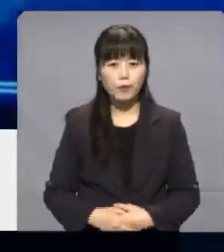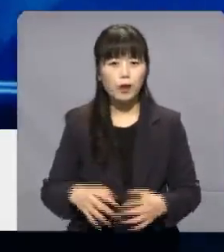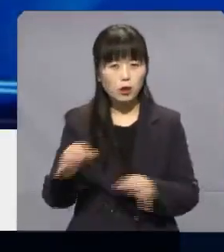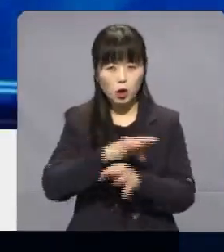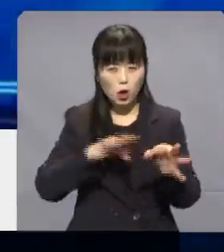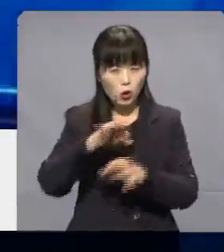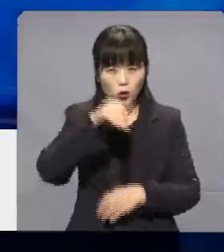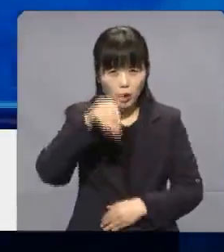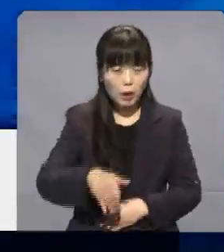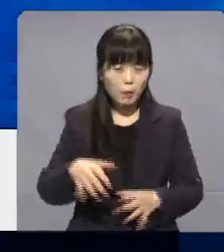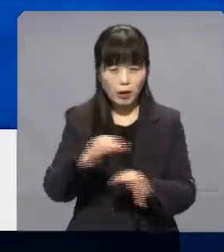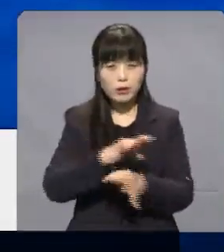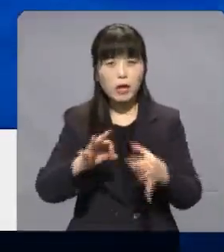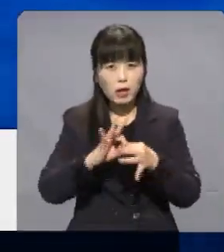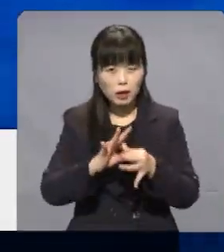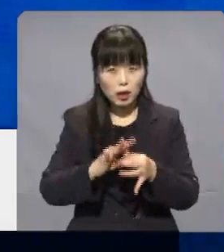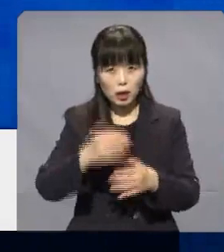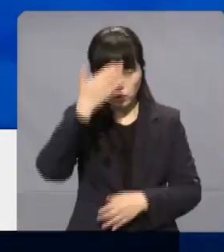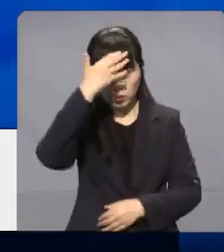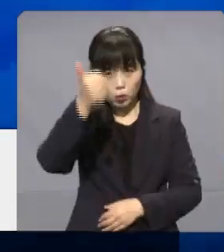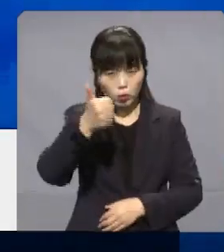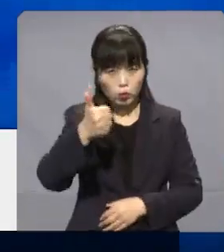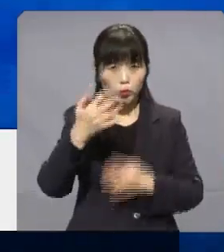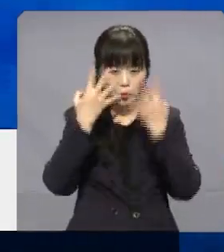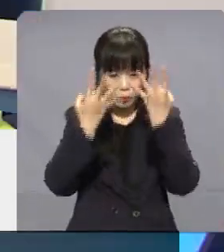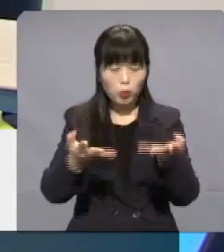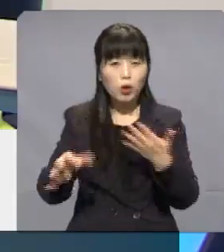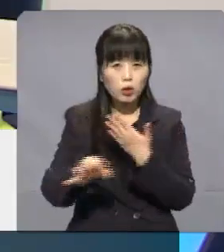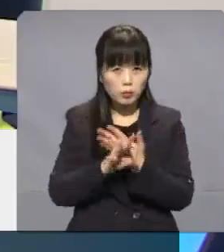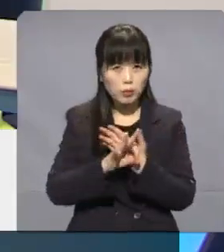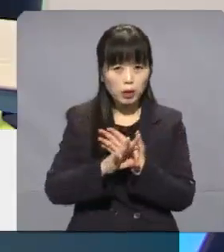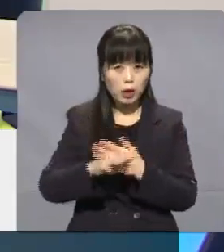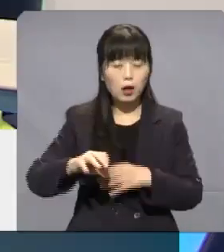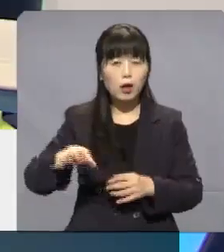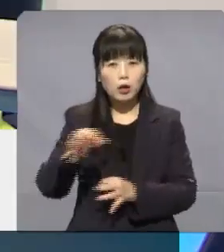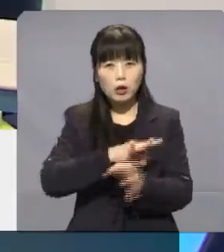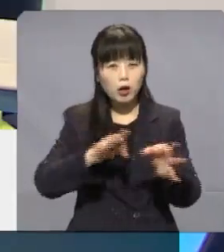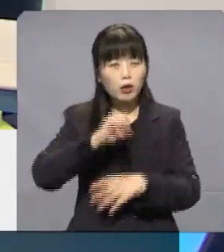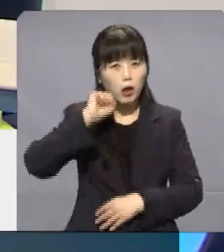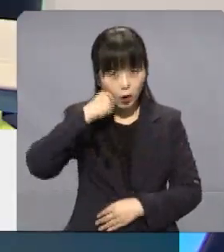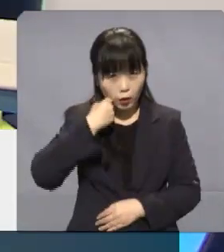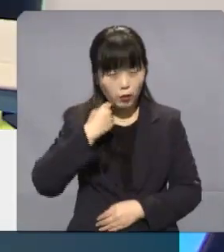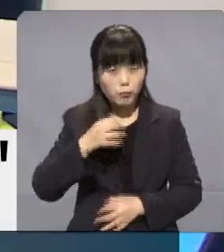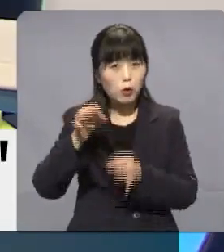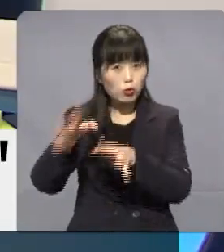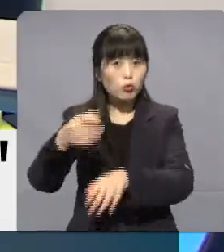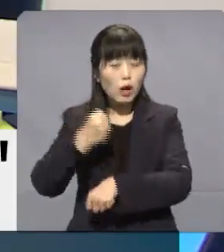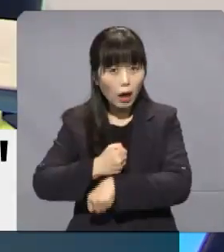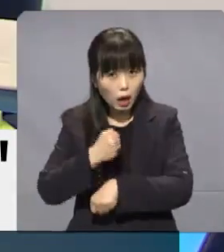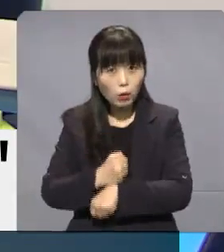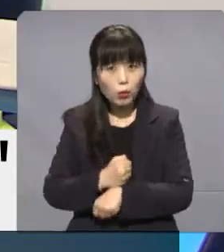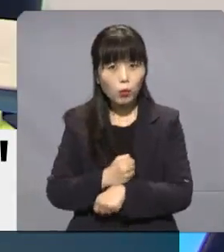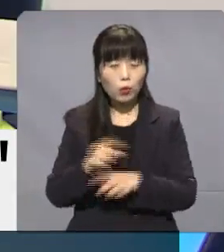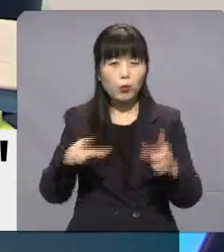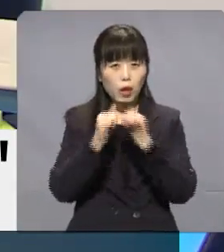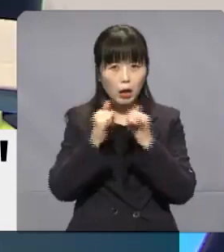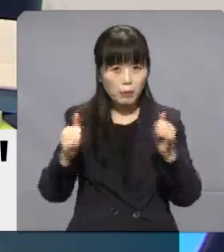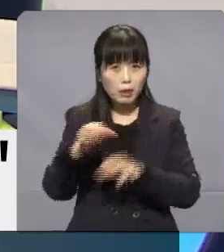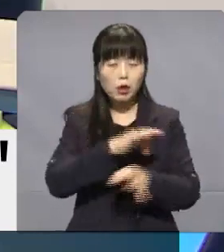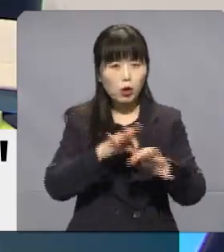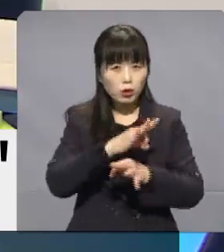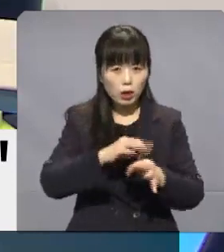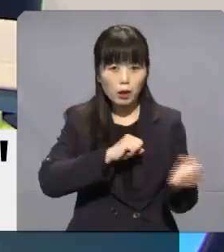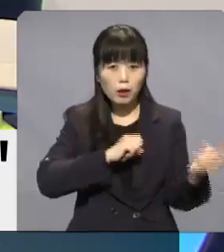속에 사실 재계 뭐 기업 총수들 풀어주면 사회 나와서 어려운데 돈도 좀 풀고 투자도 하고 서민경제 좀